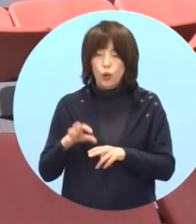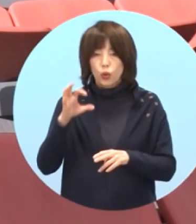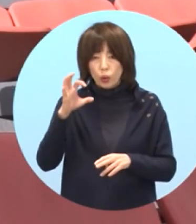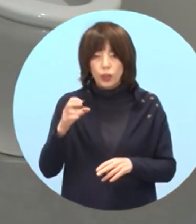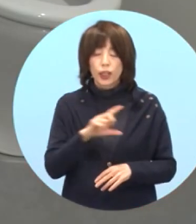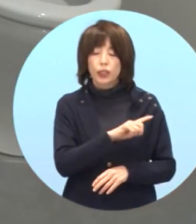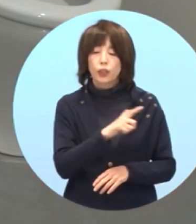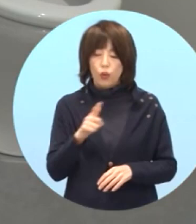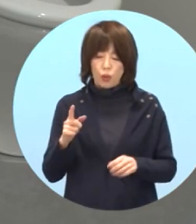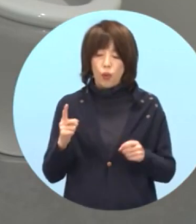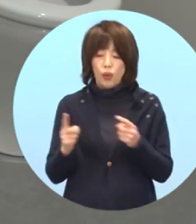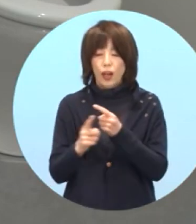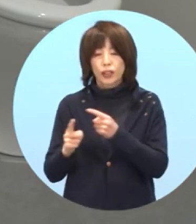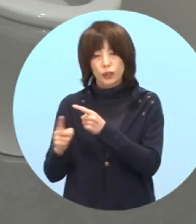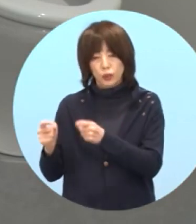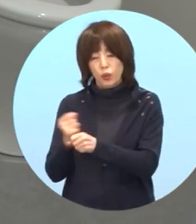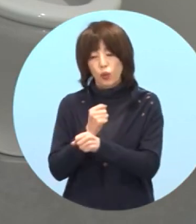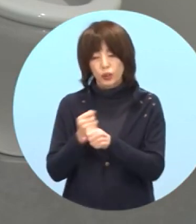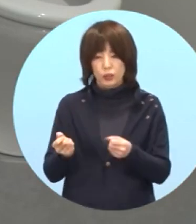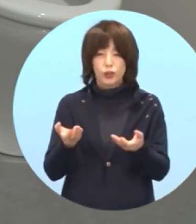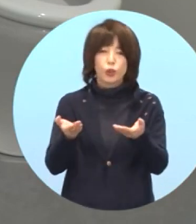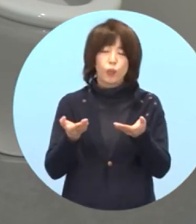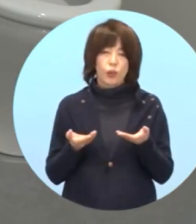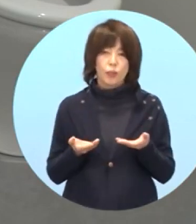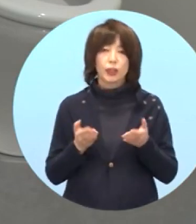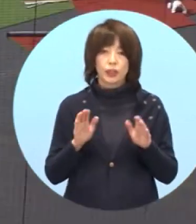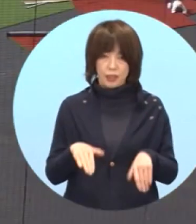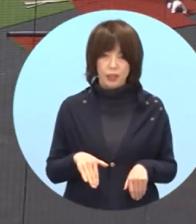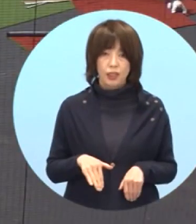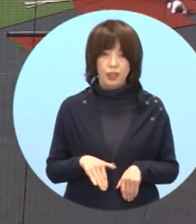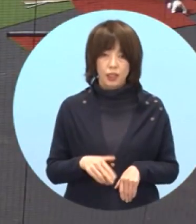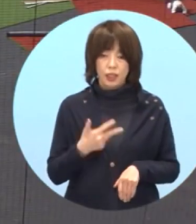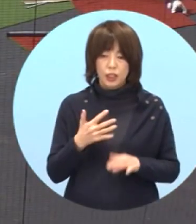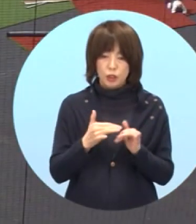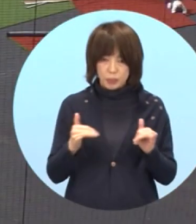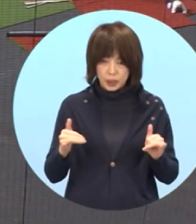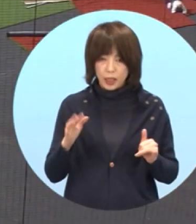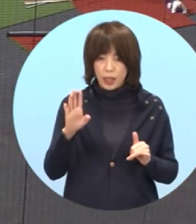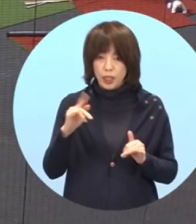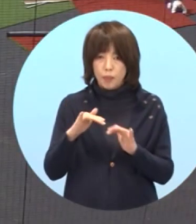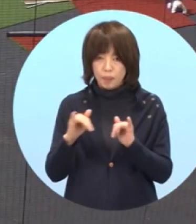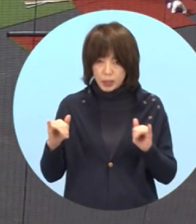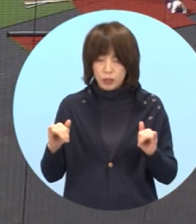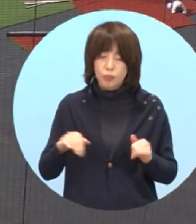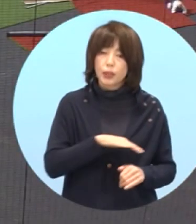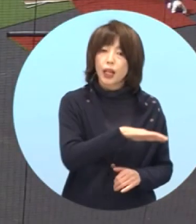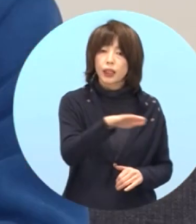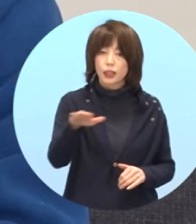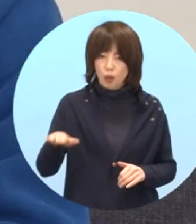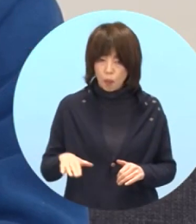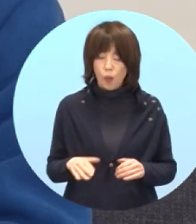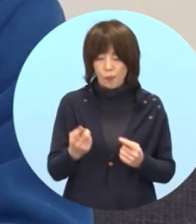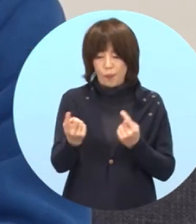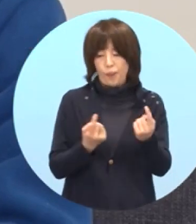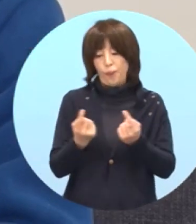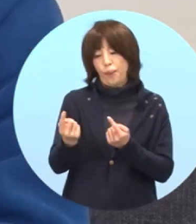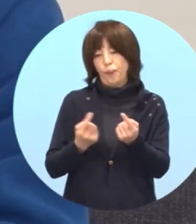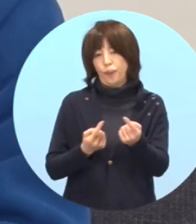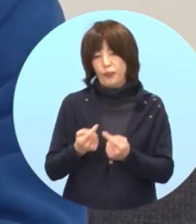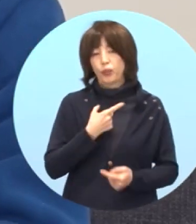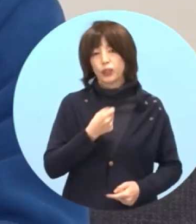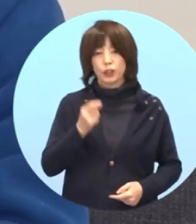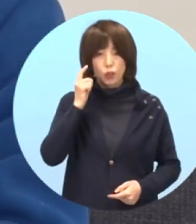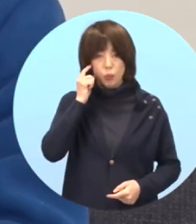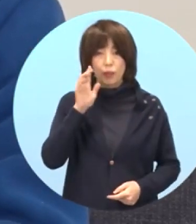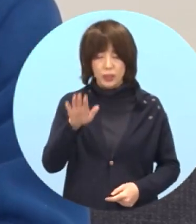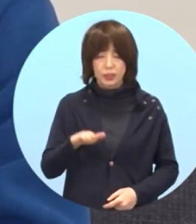いろんなところの改修工事をしていただいているので、金沢市民、石川県民の皆様も気軽に足を運んでいただければと